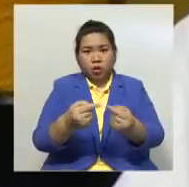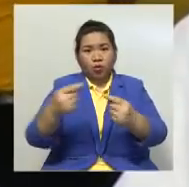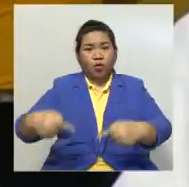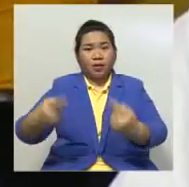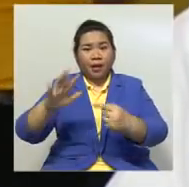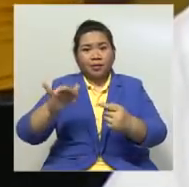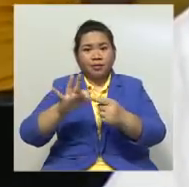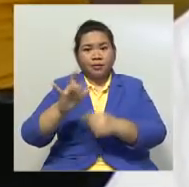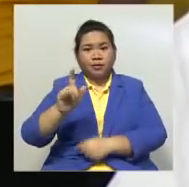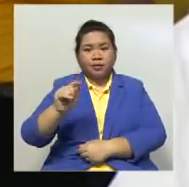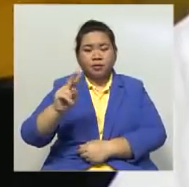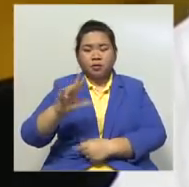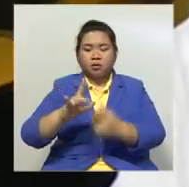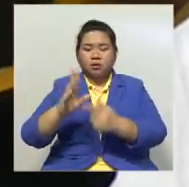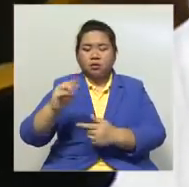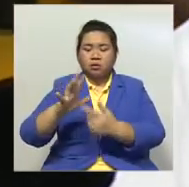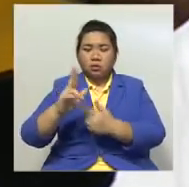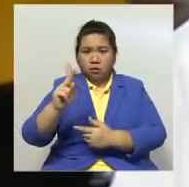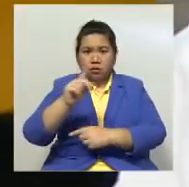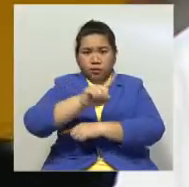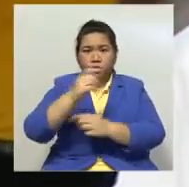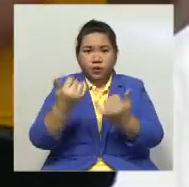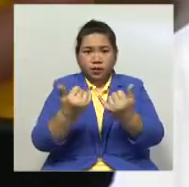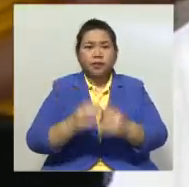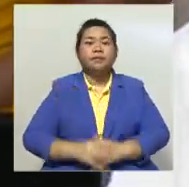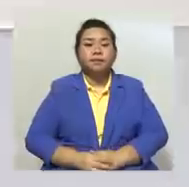ากรช่องเม็กในช่วงบ่ายวันนี้ด้วยค่ะ